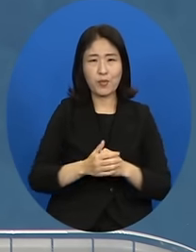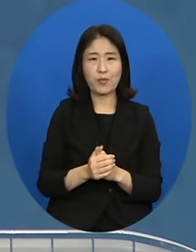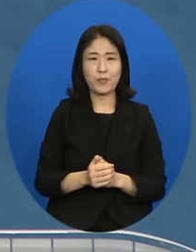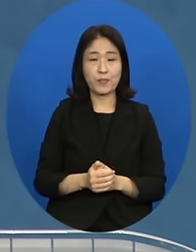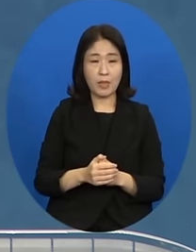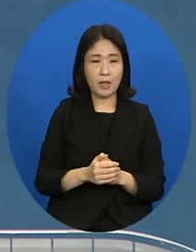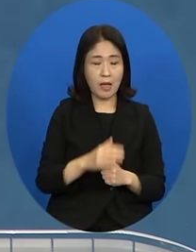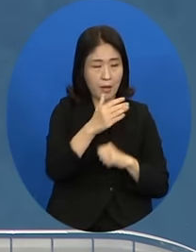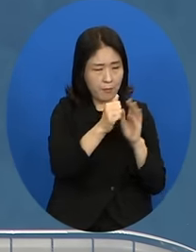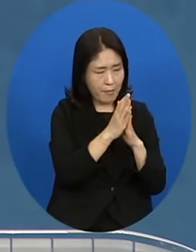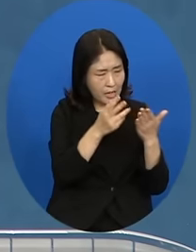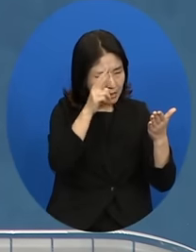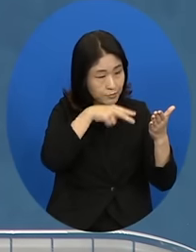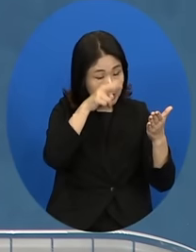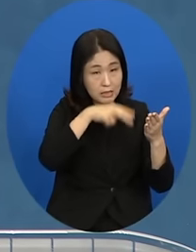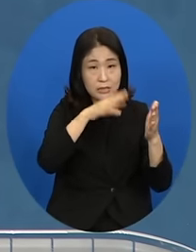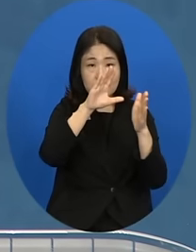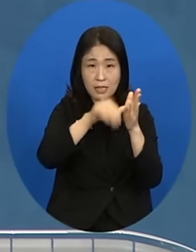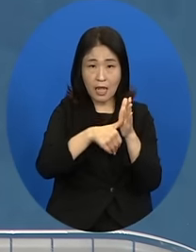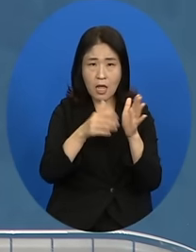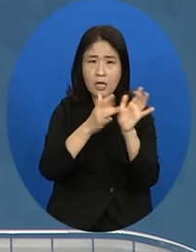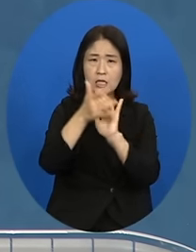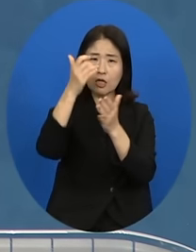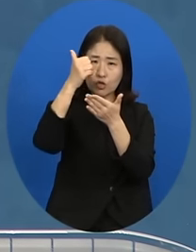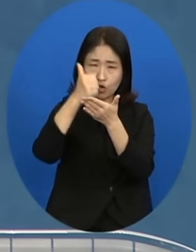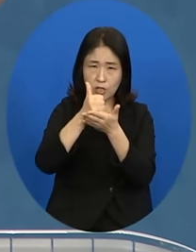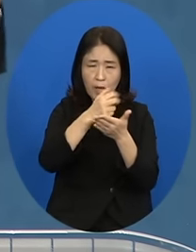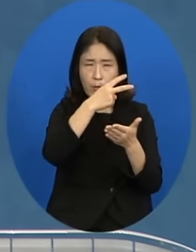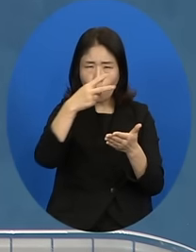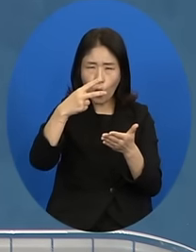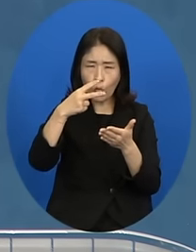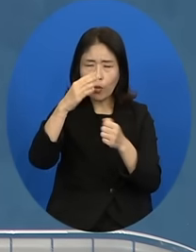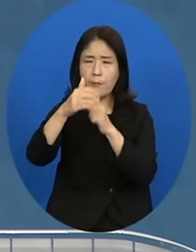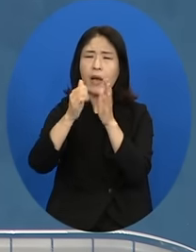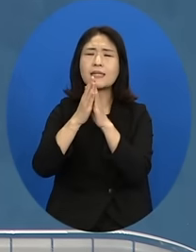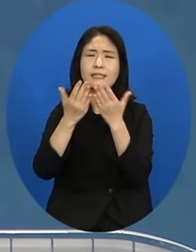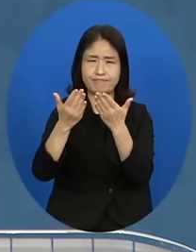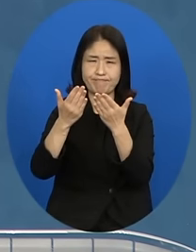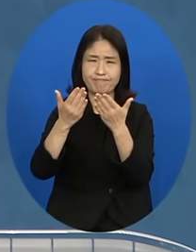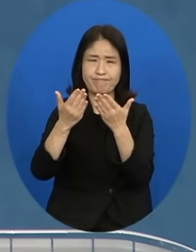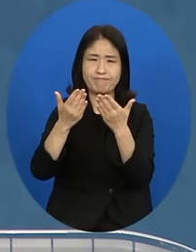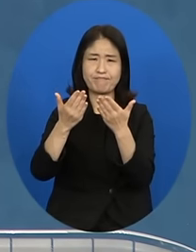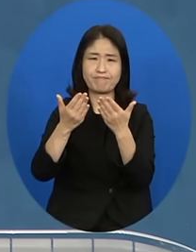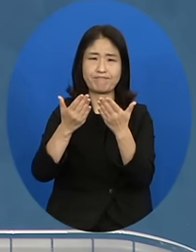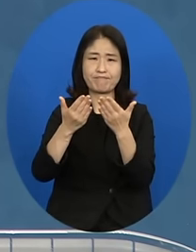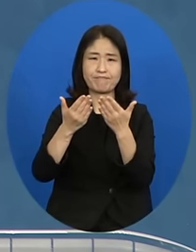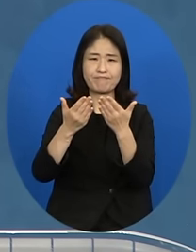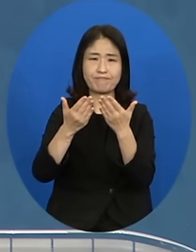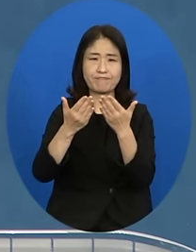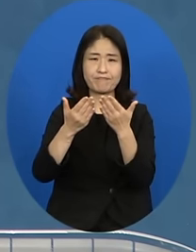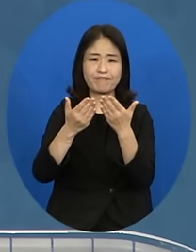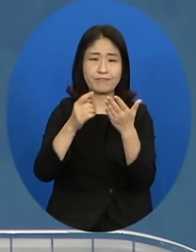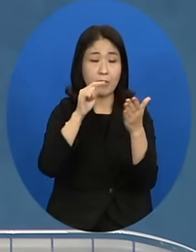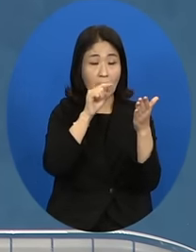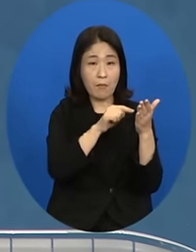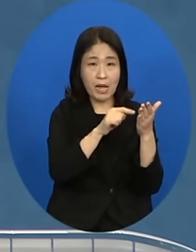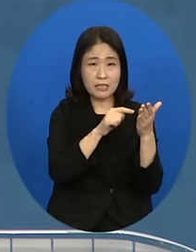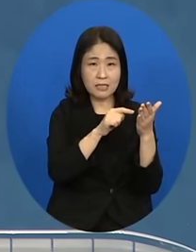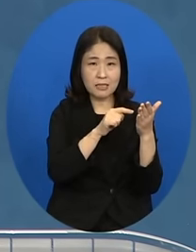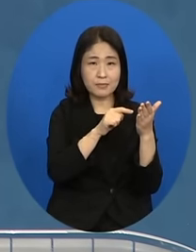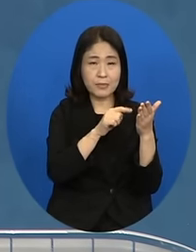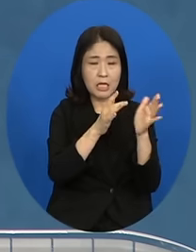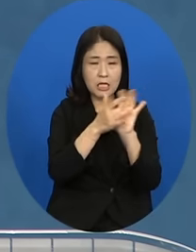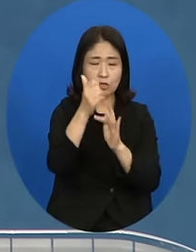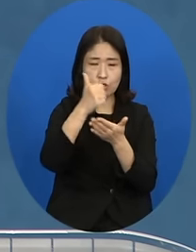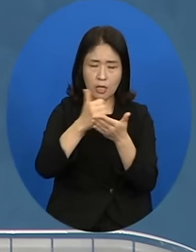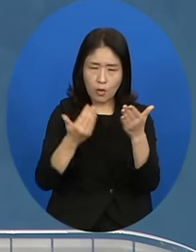말씀을 읽더라도 예수님 그분이 말씀 그 자체이시니까 말씀은 예수님과 교제하려고